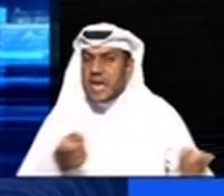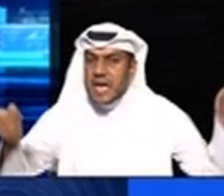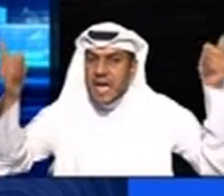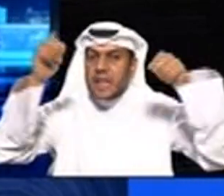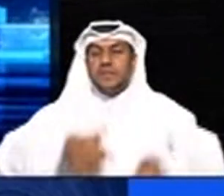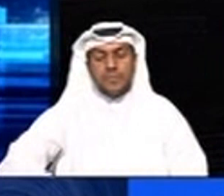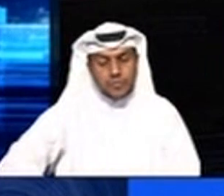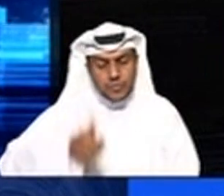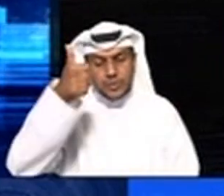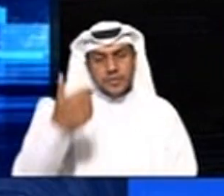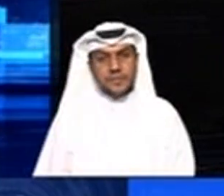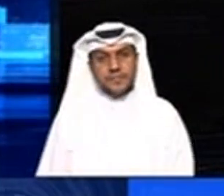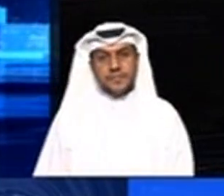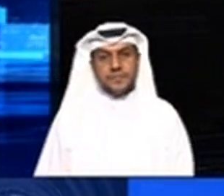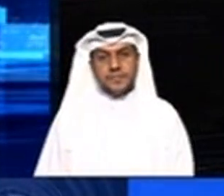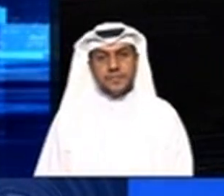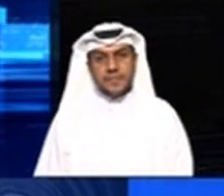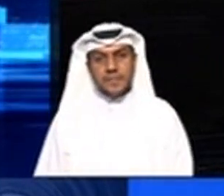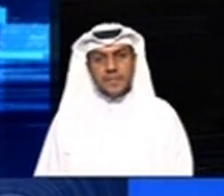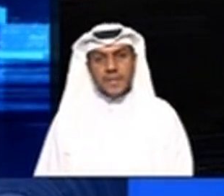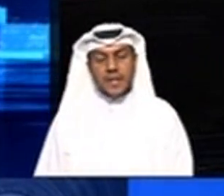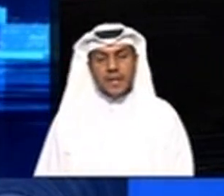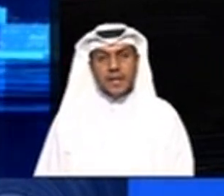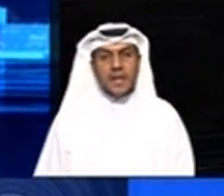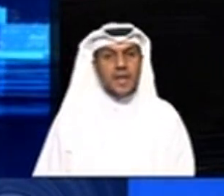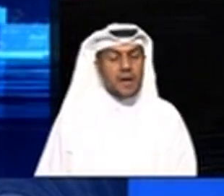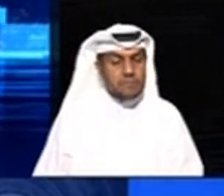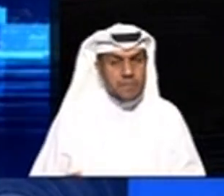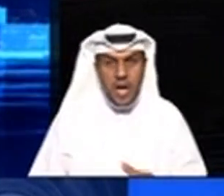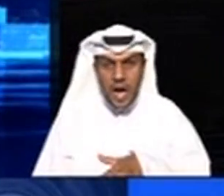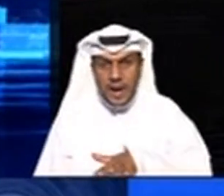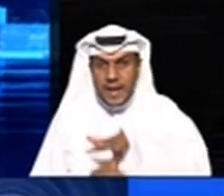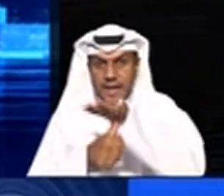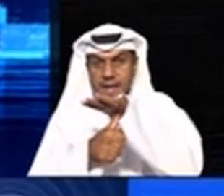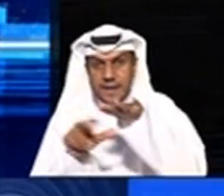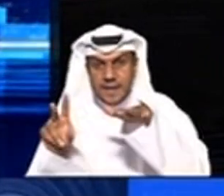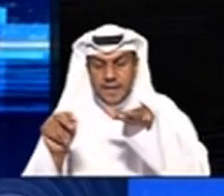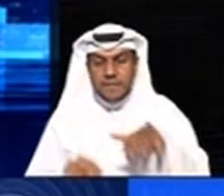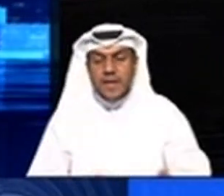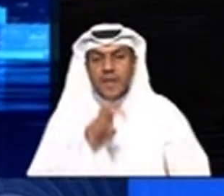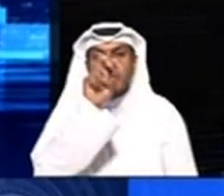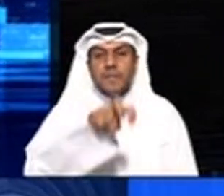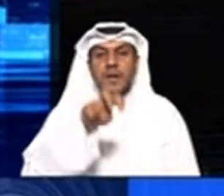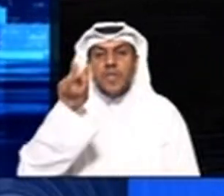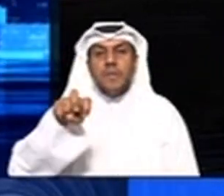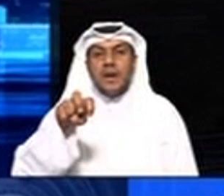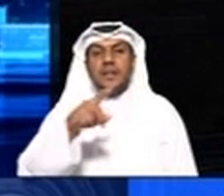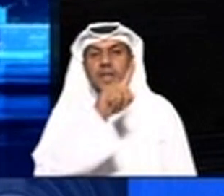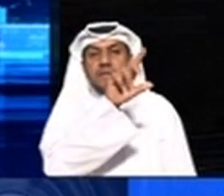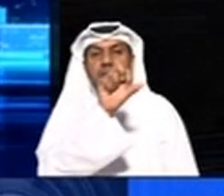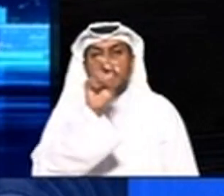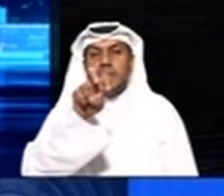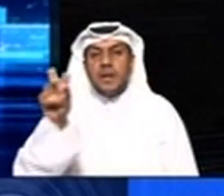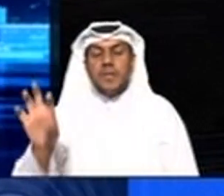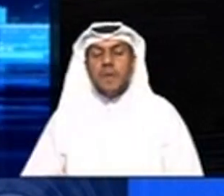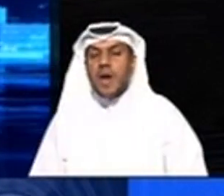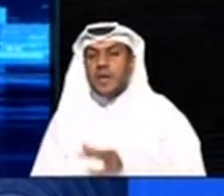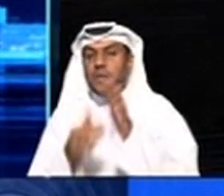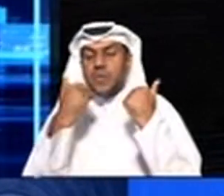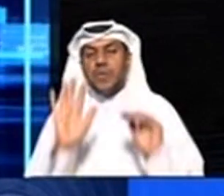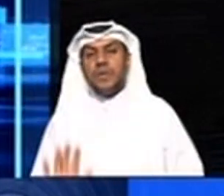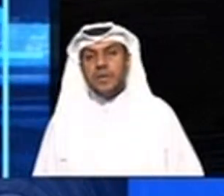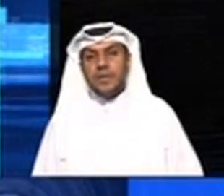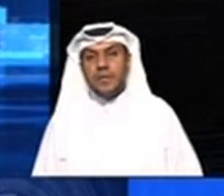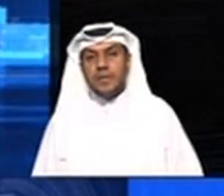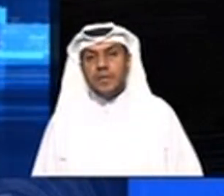لرئيس دولة سنة 1988، يعني من 32 سنة ما في رئيس دولة حصل على